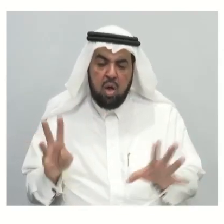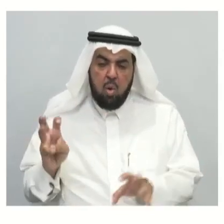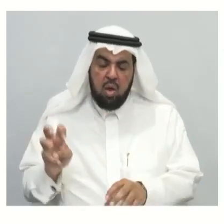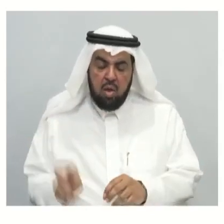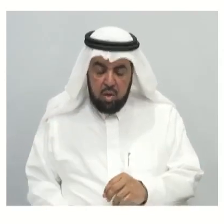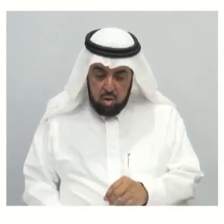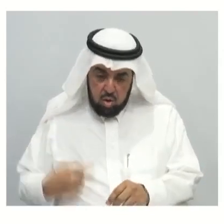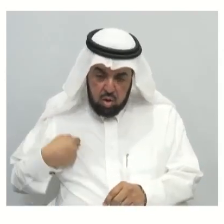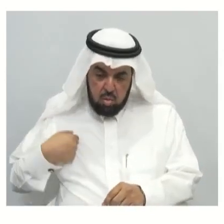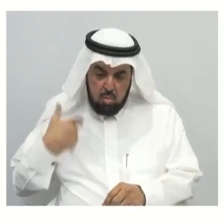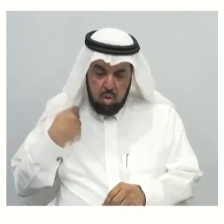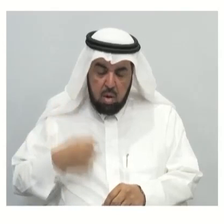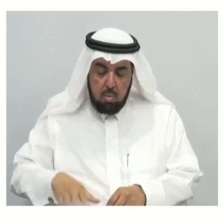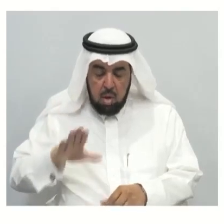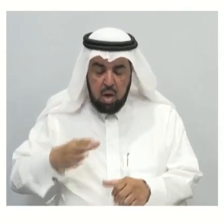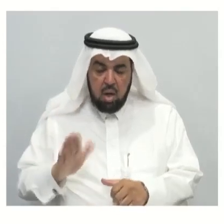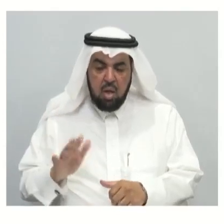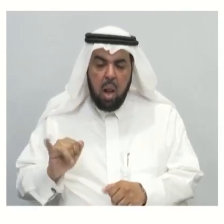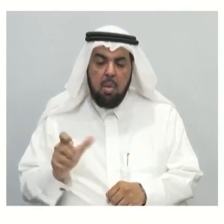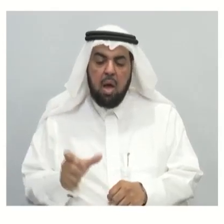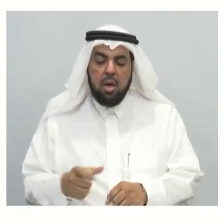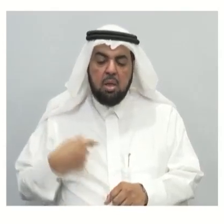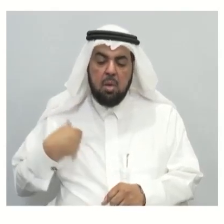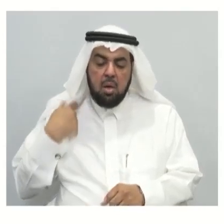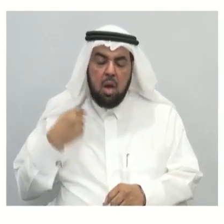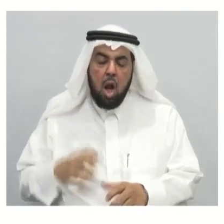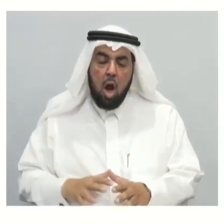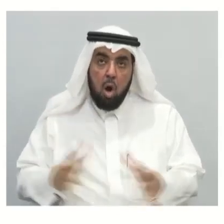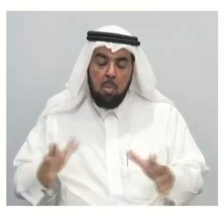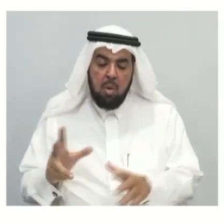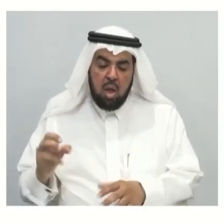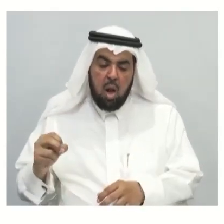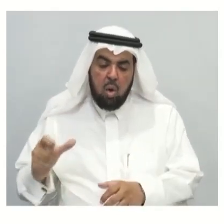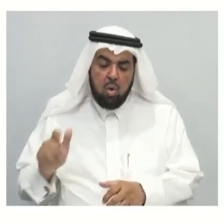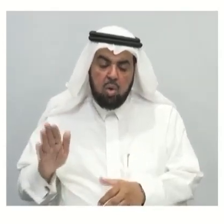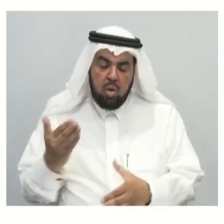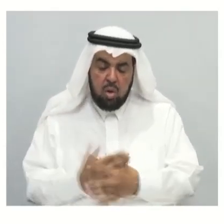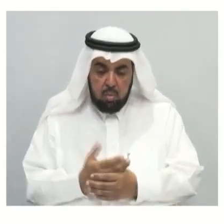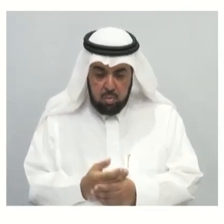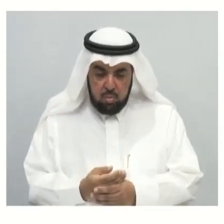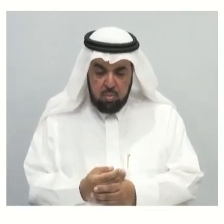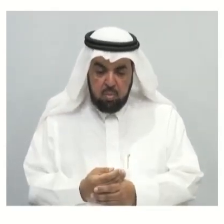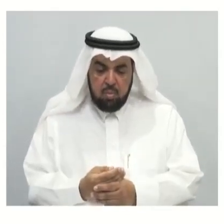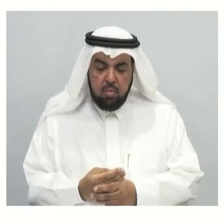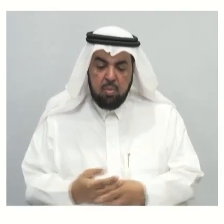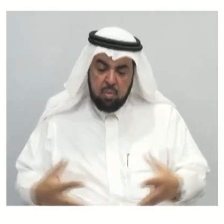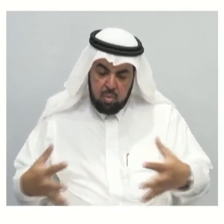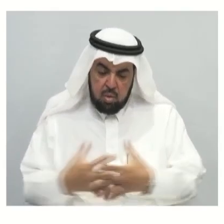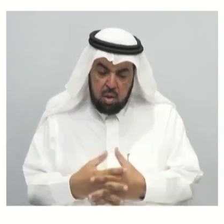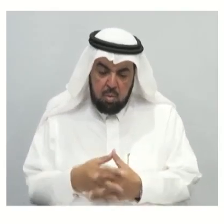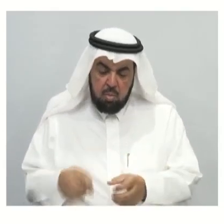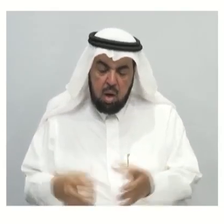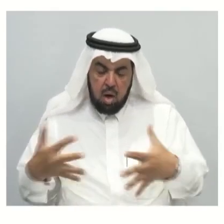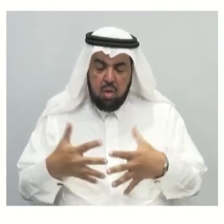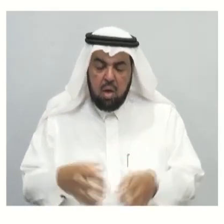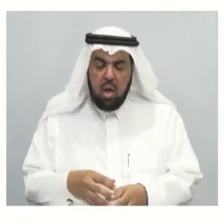الملك سلمان قمه القدس لماذا اطلق عليها هذا الاسم تضامنا